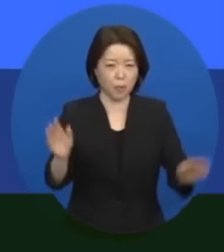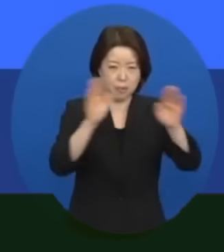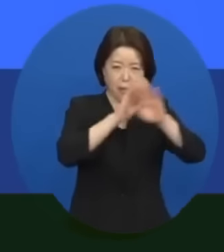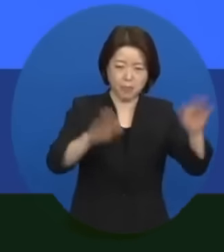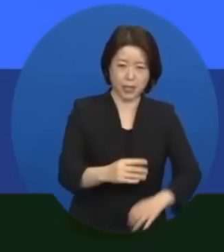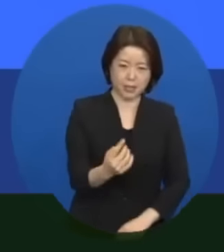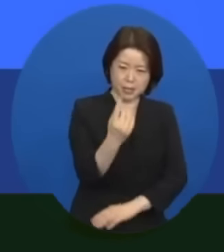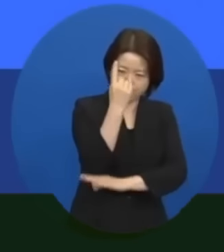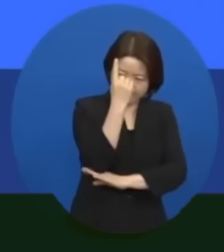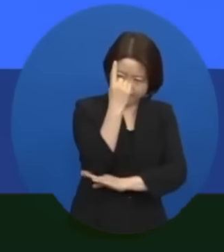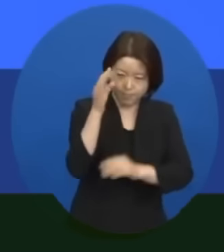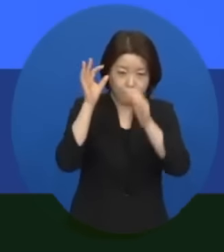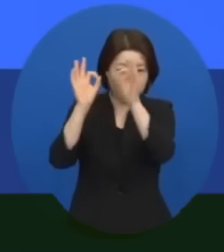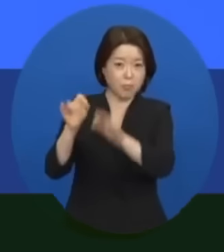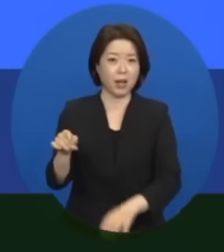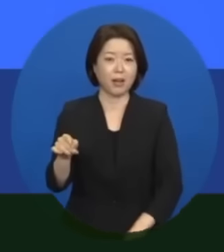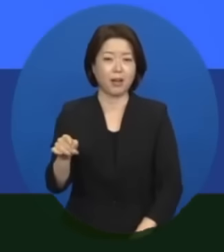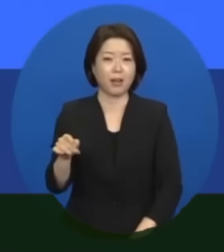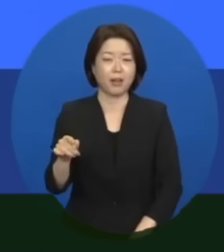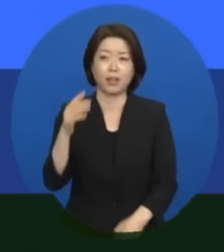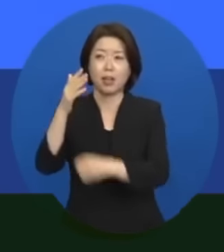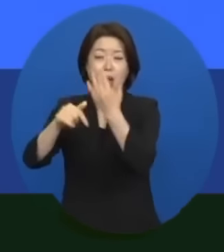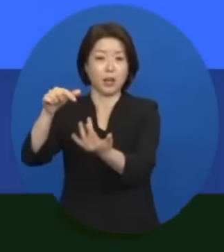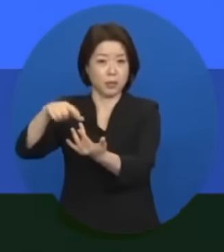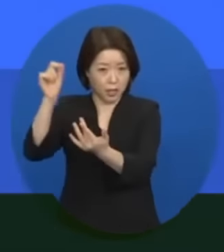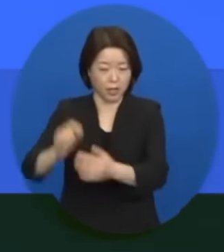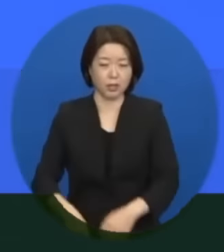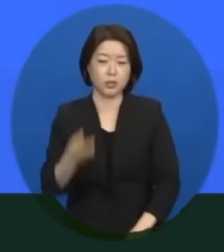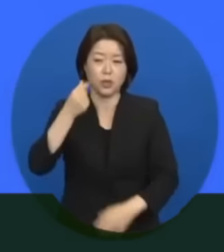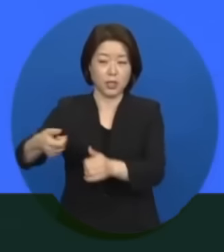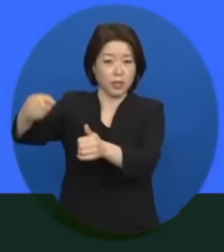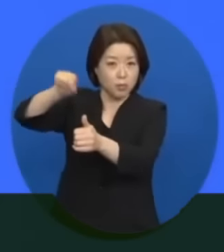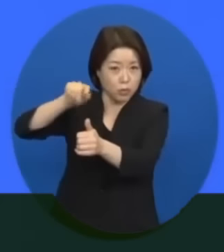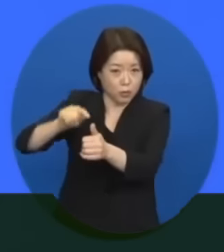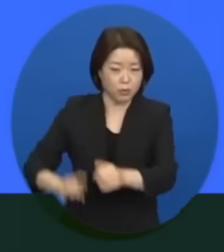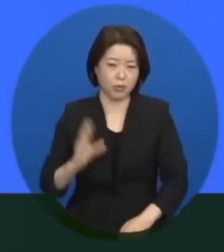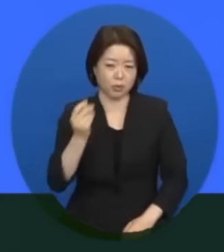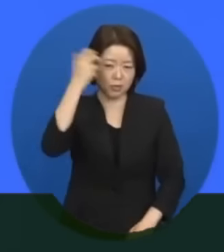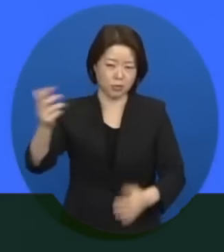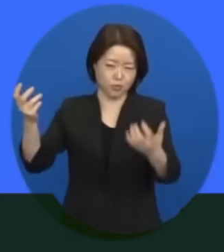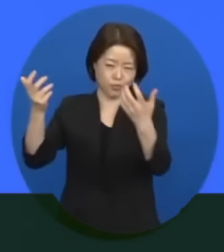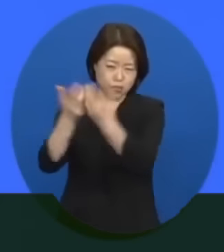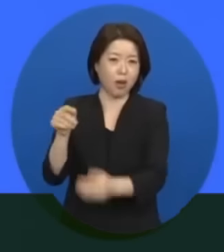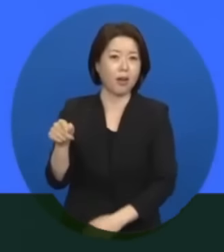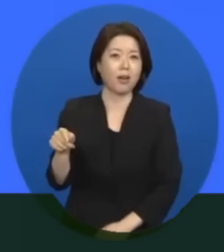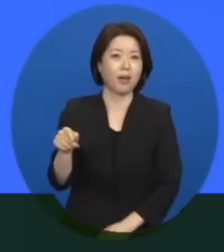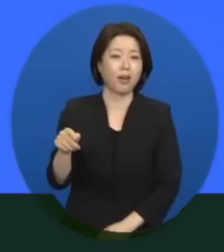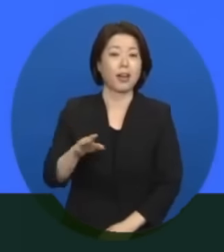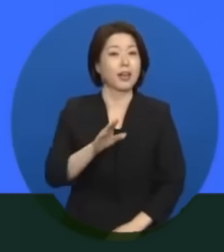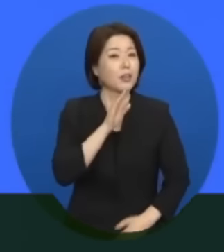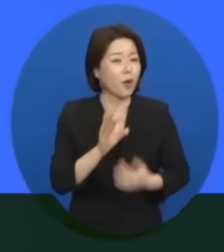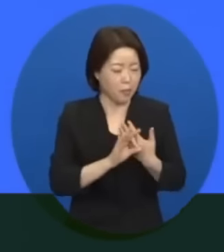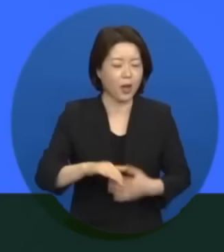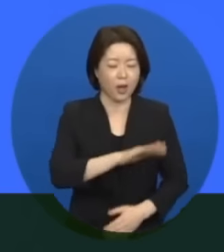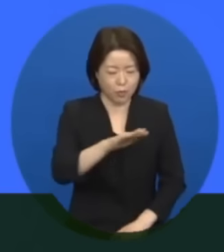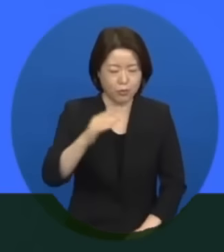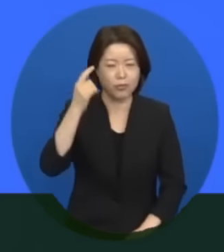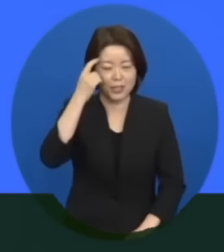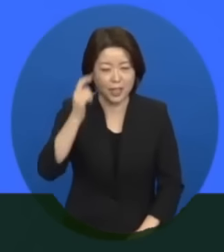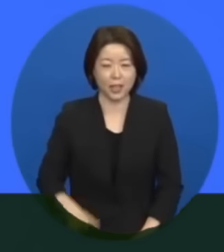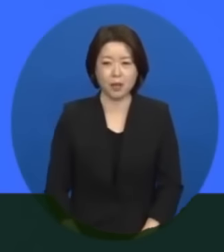잘 보십시오 하나님께서 택하셨어요 그리고 기름 부어주셨습니다 성령으로 충만합니다 그러면 우리 생각에 만사